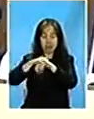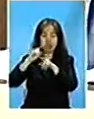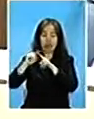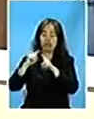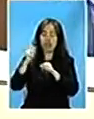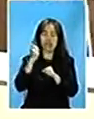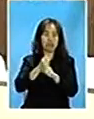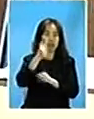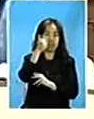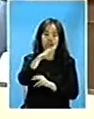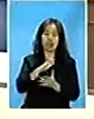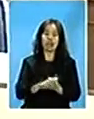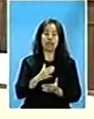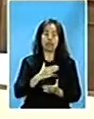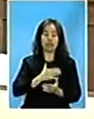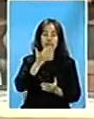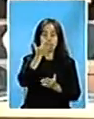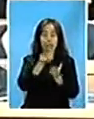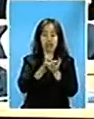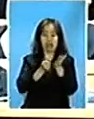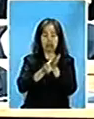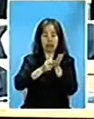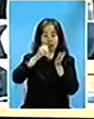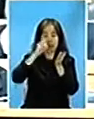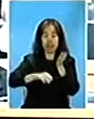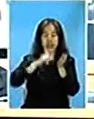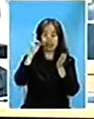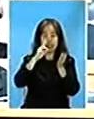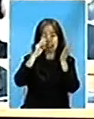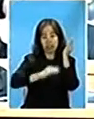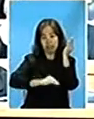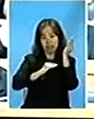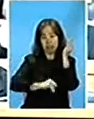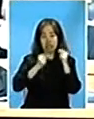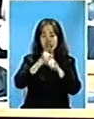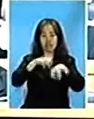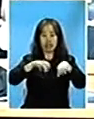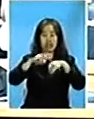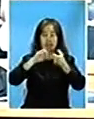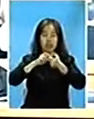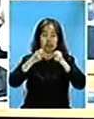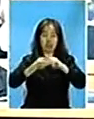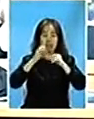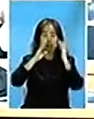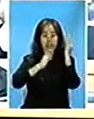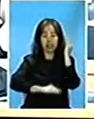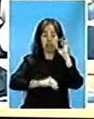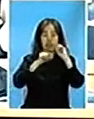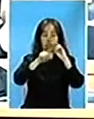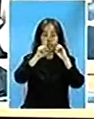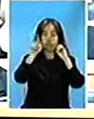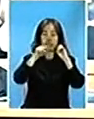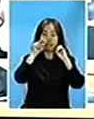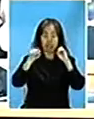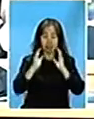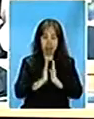แน่นอนก็ขอตัดงบประมาณในการใช้ในการจัดการกับปัญหาชายแดนใต้ 0.1% ครับท่านประธานครับ